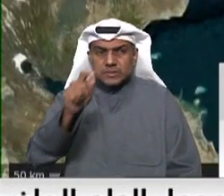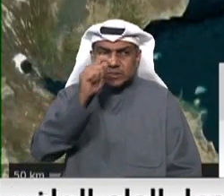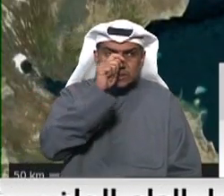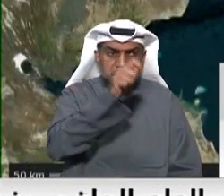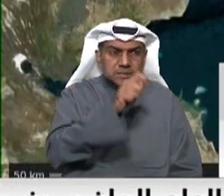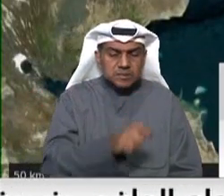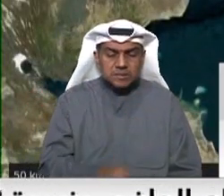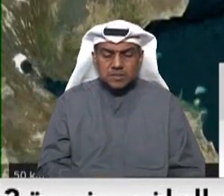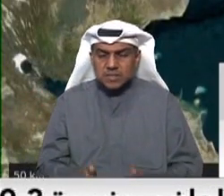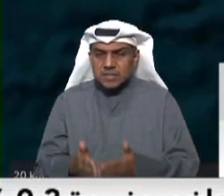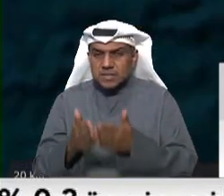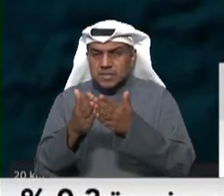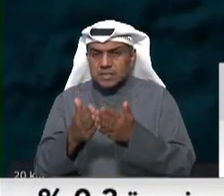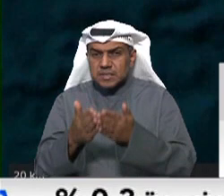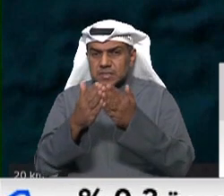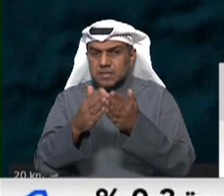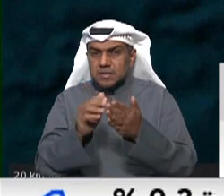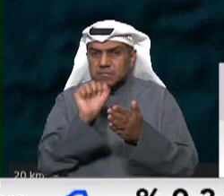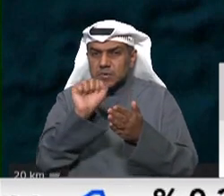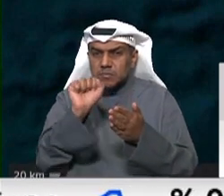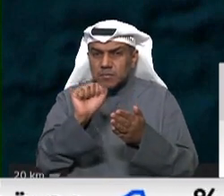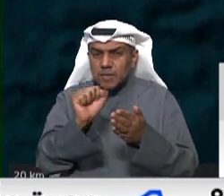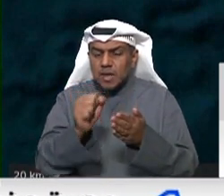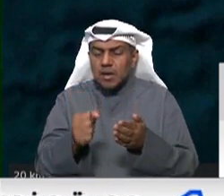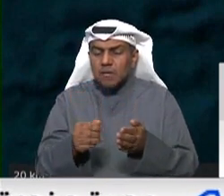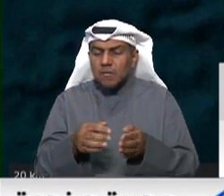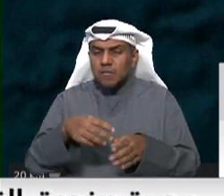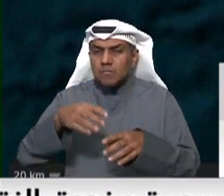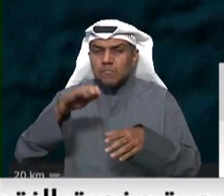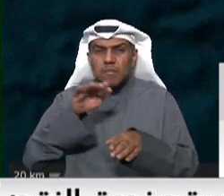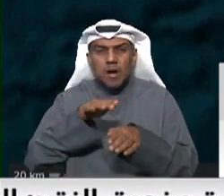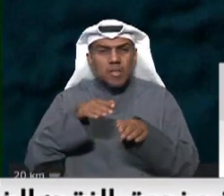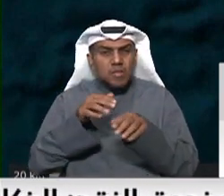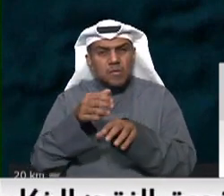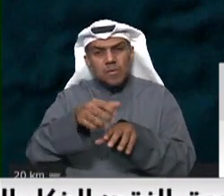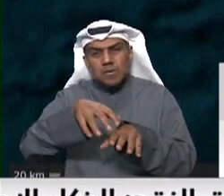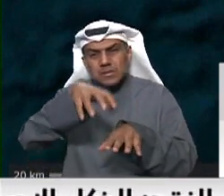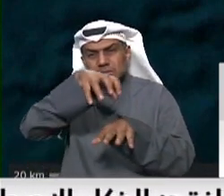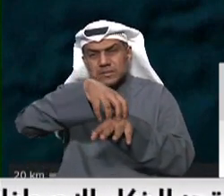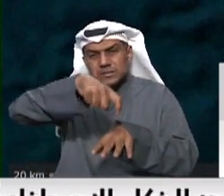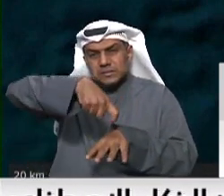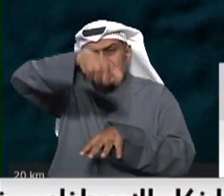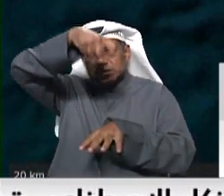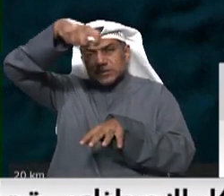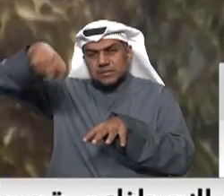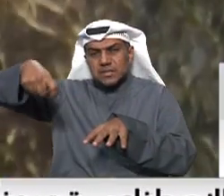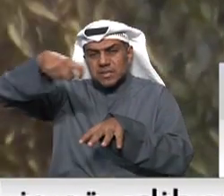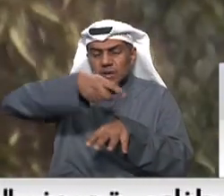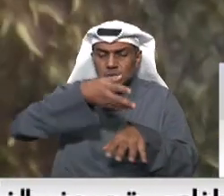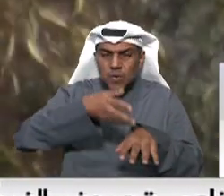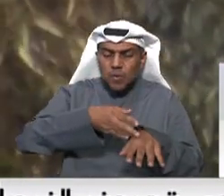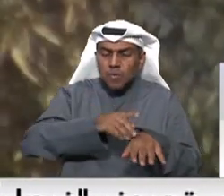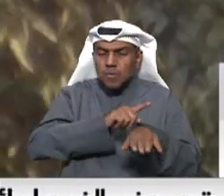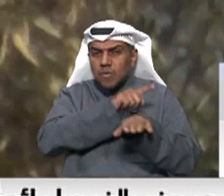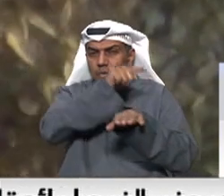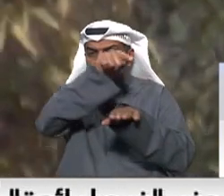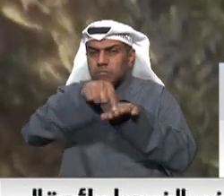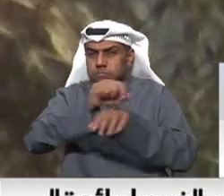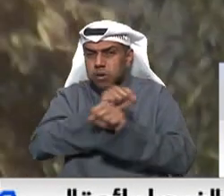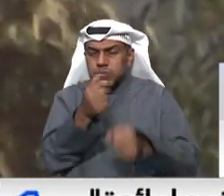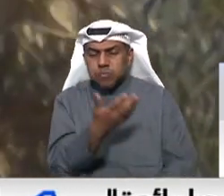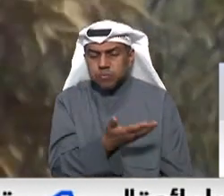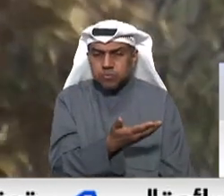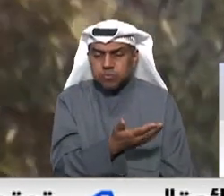حاويات امريكيه فيما لم يعلن عن وقوع اصابات او اضرار جسيمه للسفينه التوتر بالمنطقه